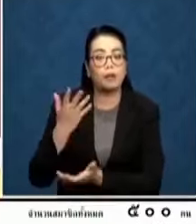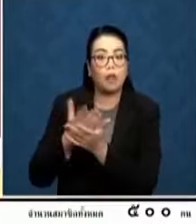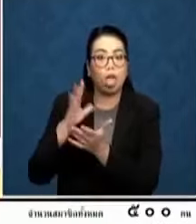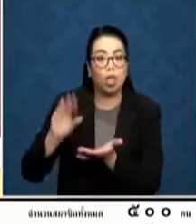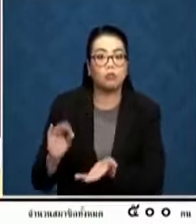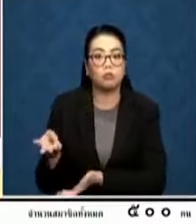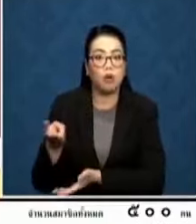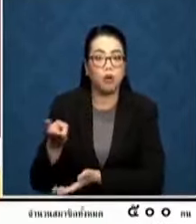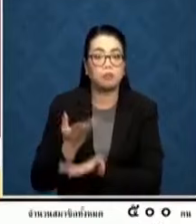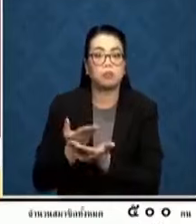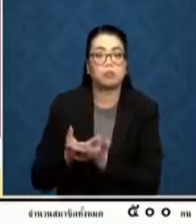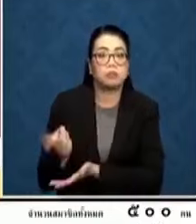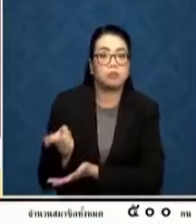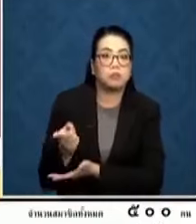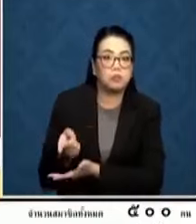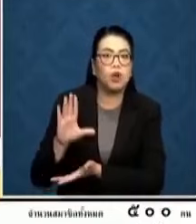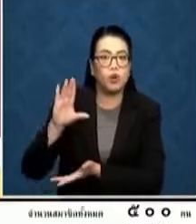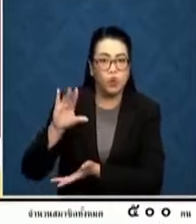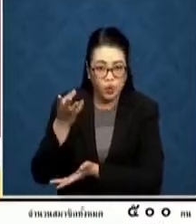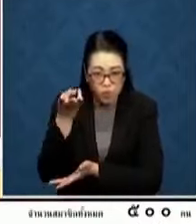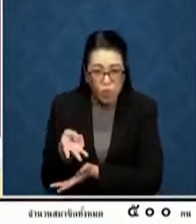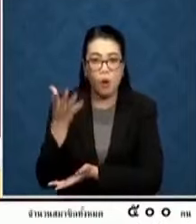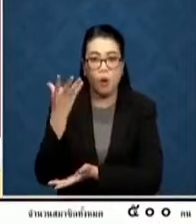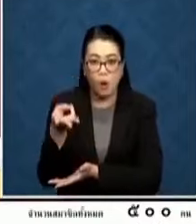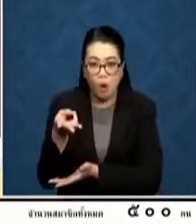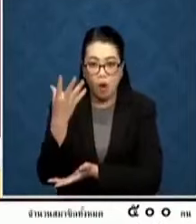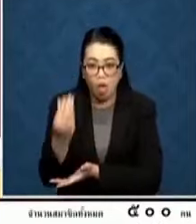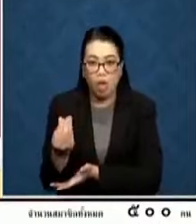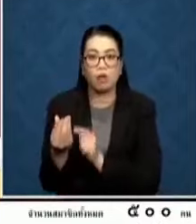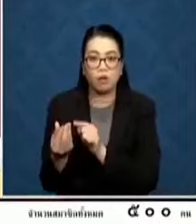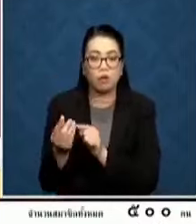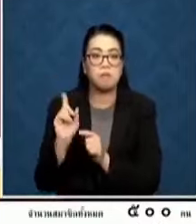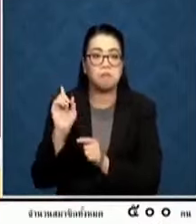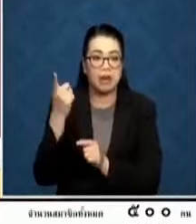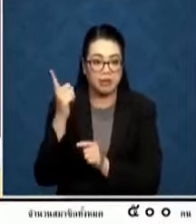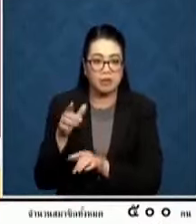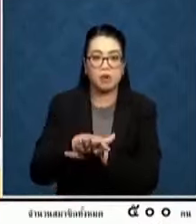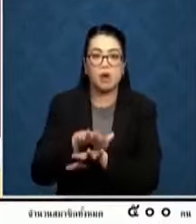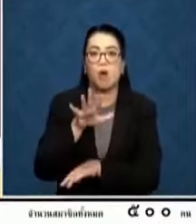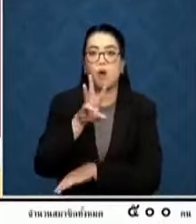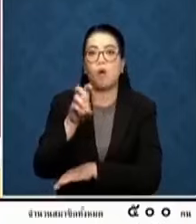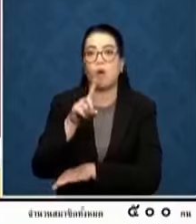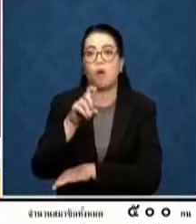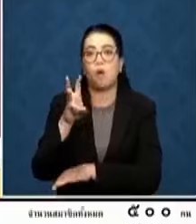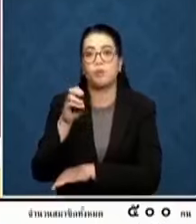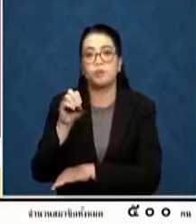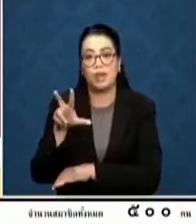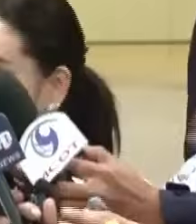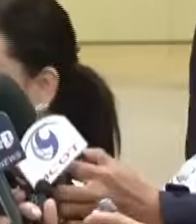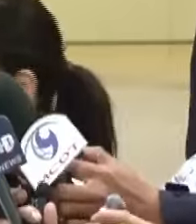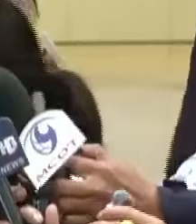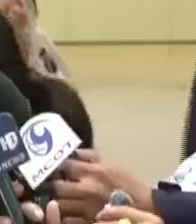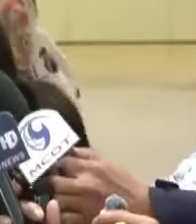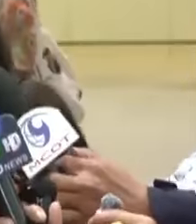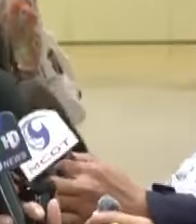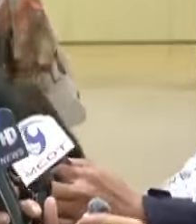นะอย่างเช่นโครงสร้างพื้นฐานต่างๆก็ไปแก้ปัญหาที่คลากระสังนะก็สารต่อโครงการชุดที่แล้วจ